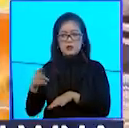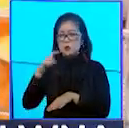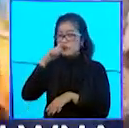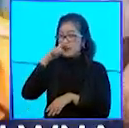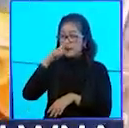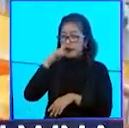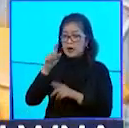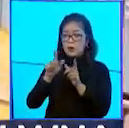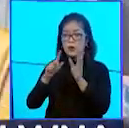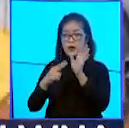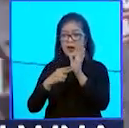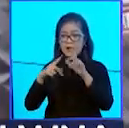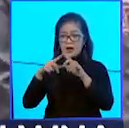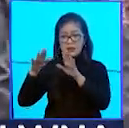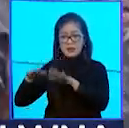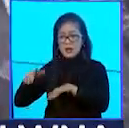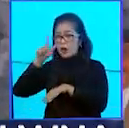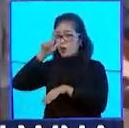negara asing dan tinggal di luar negeri.